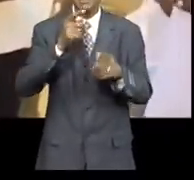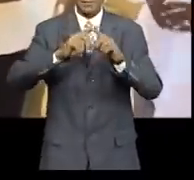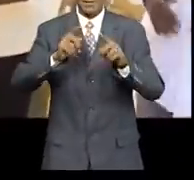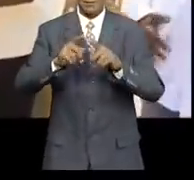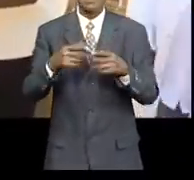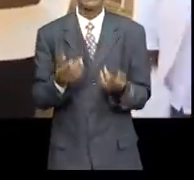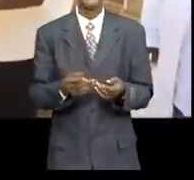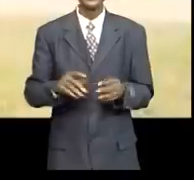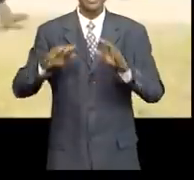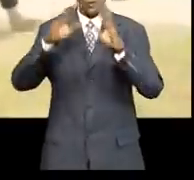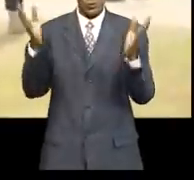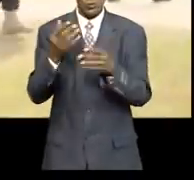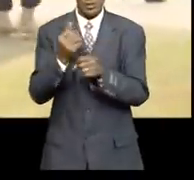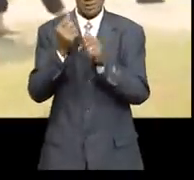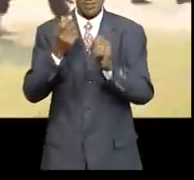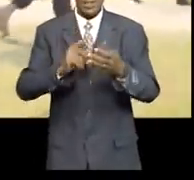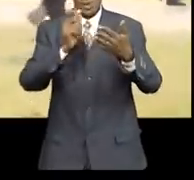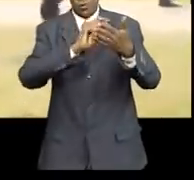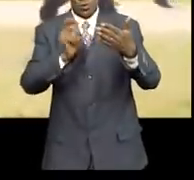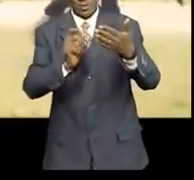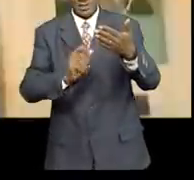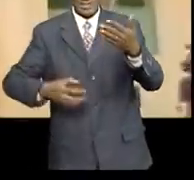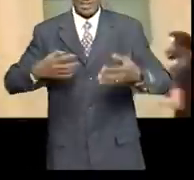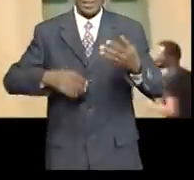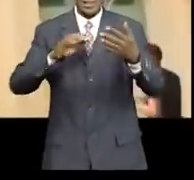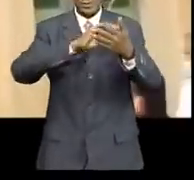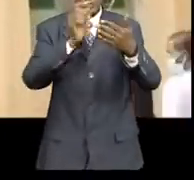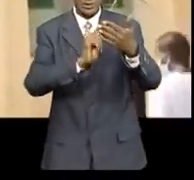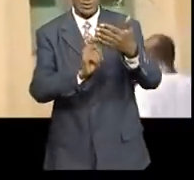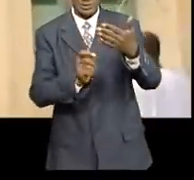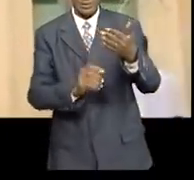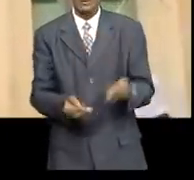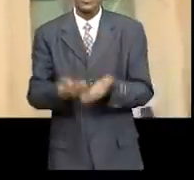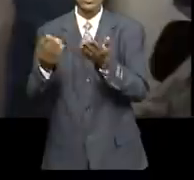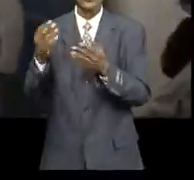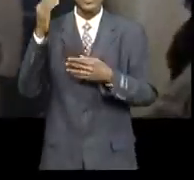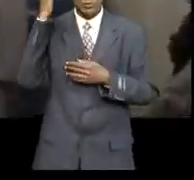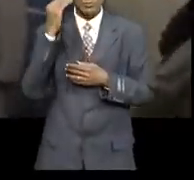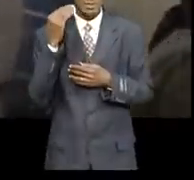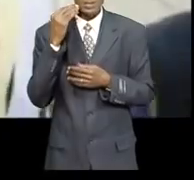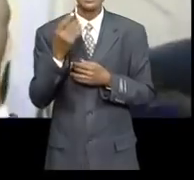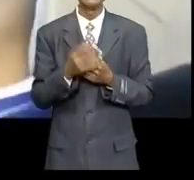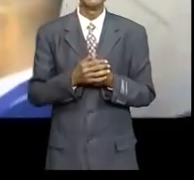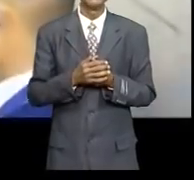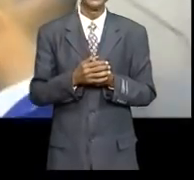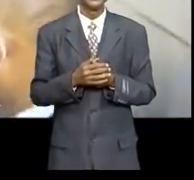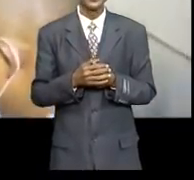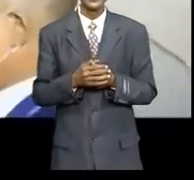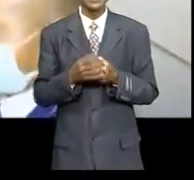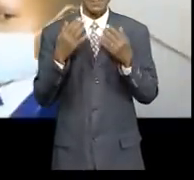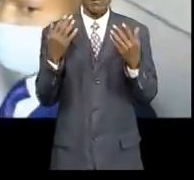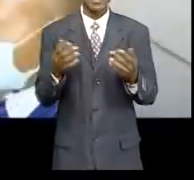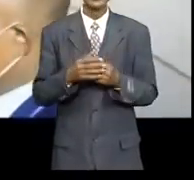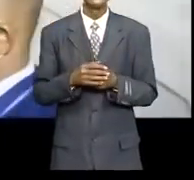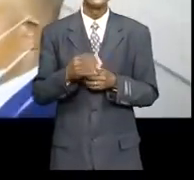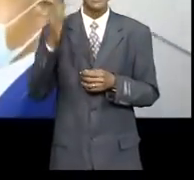de santé sera soumis incessamment à l'autorité. Présent sur les lieux, le directeur de la prison de Kasangoulou a interpellé le